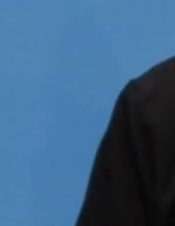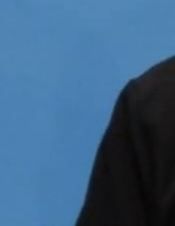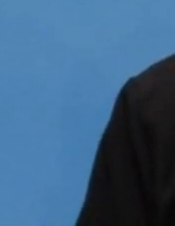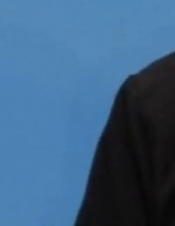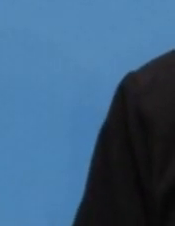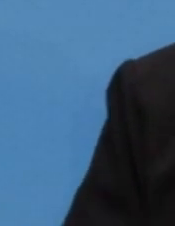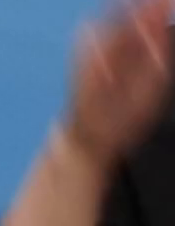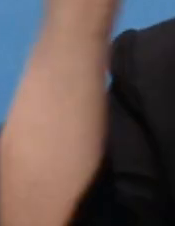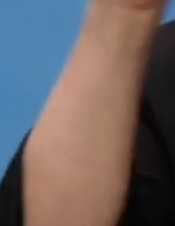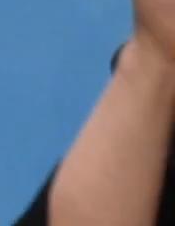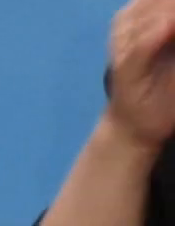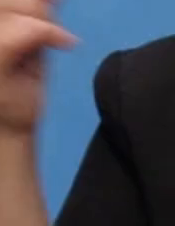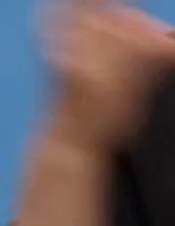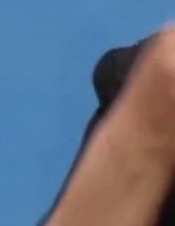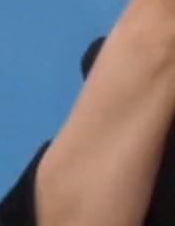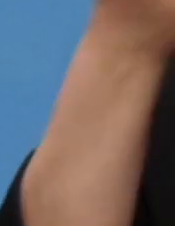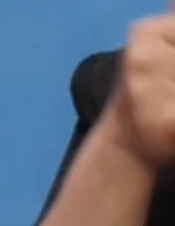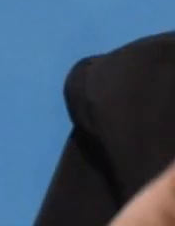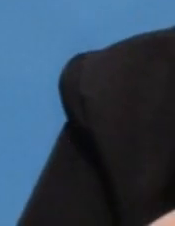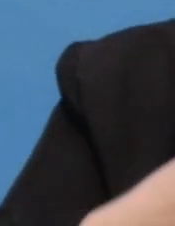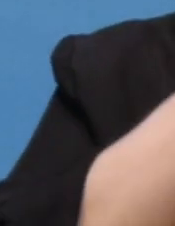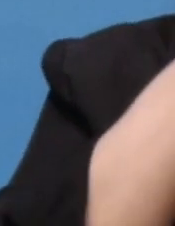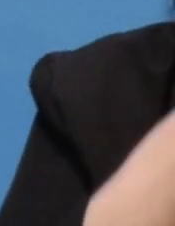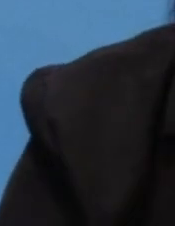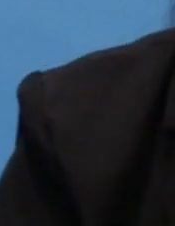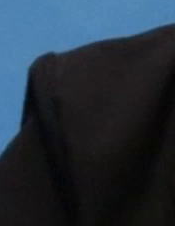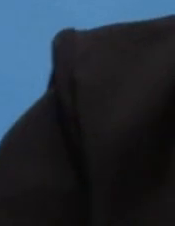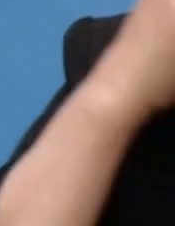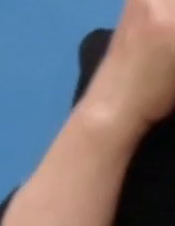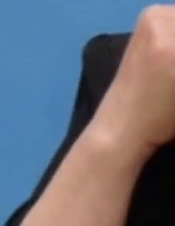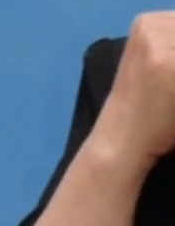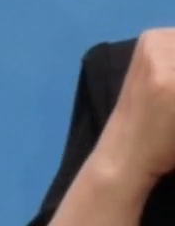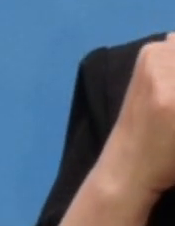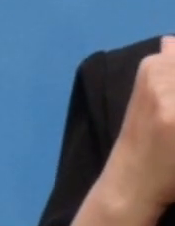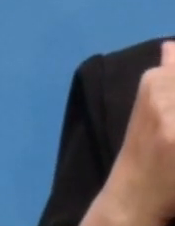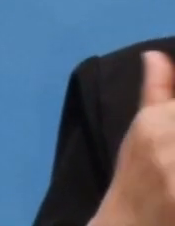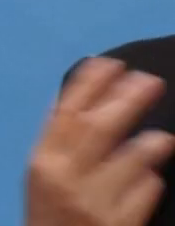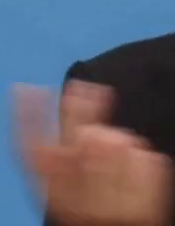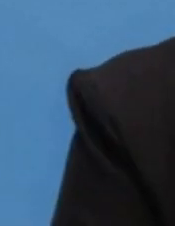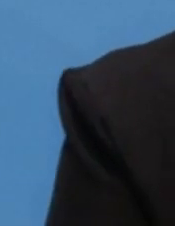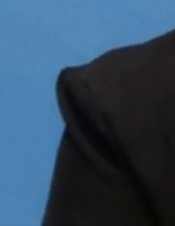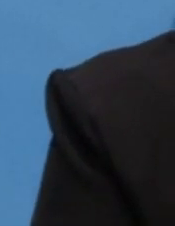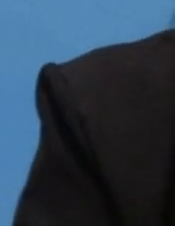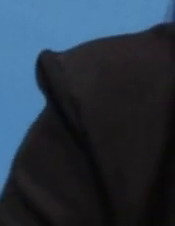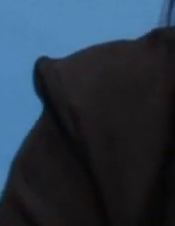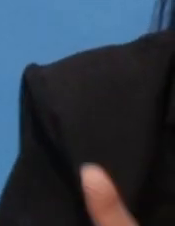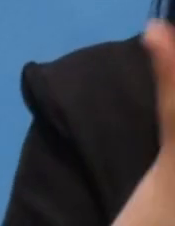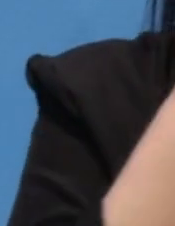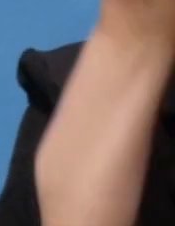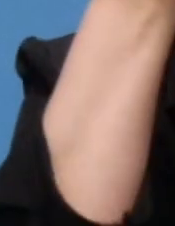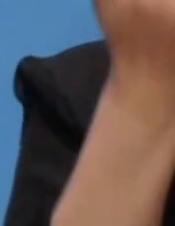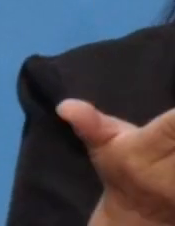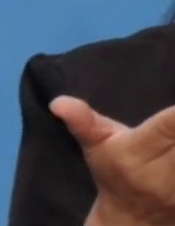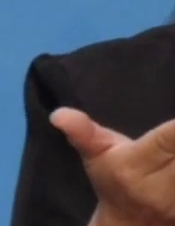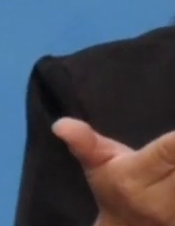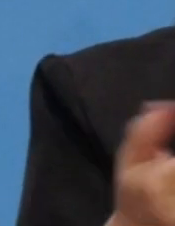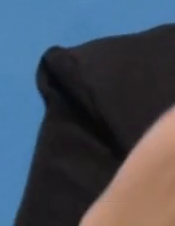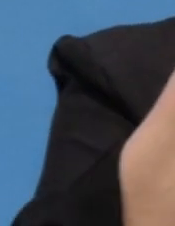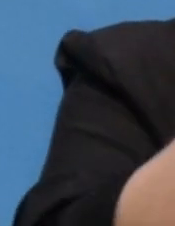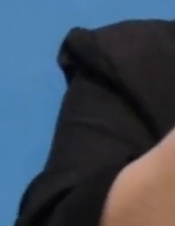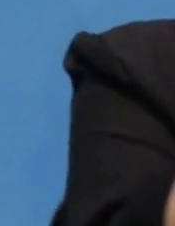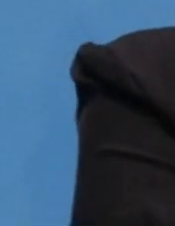수험생과 학부모의 원망과 분노를 어떻게 감당하려고 이러는 것인지